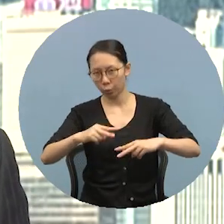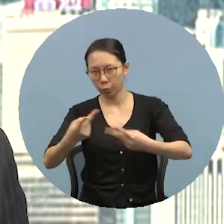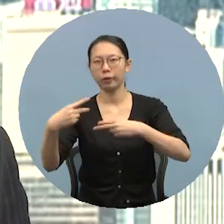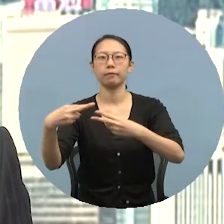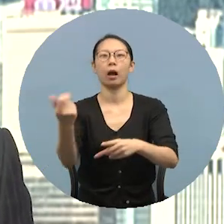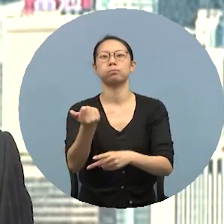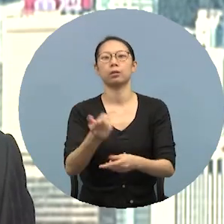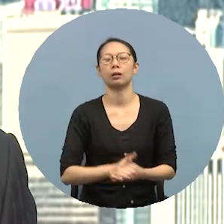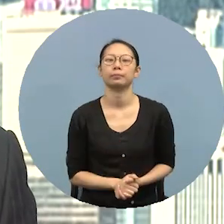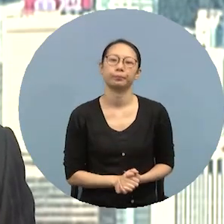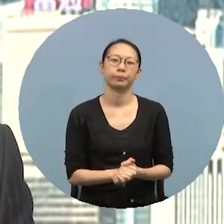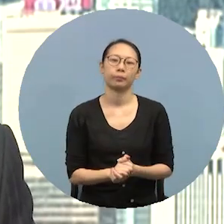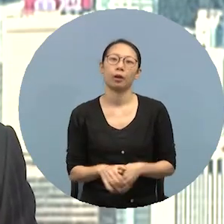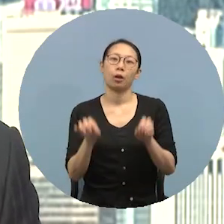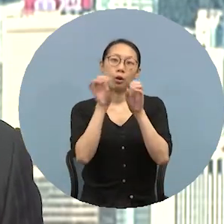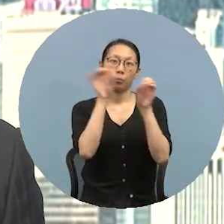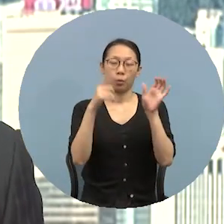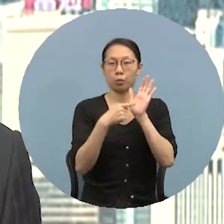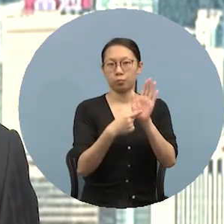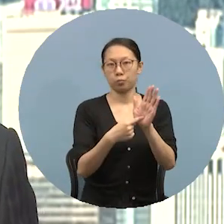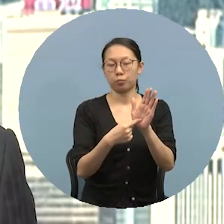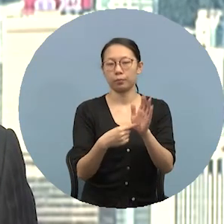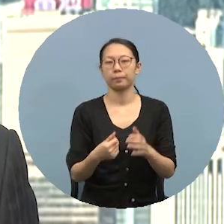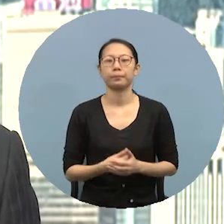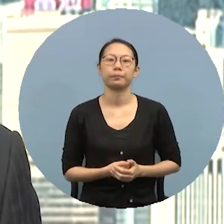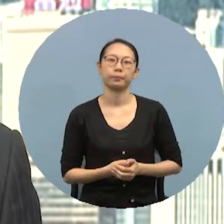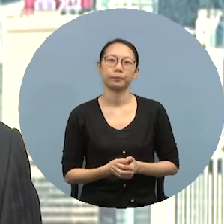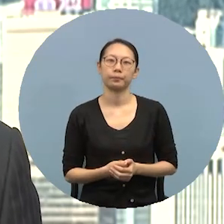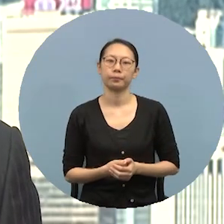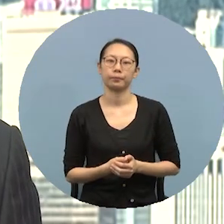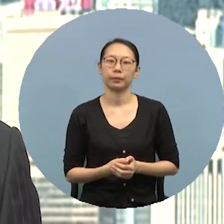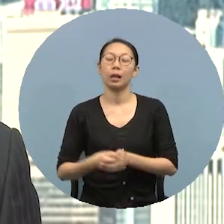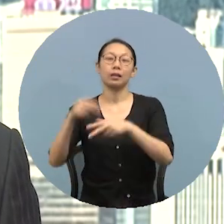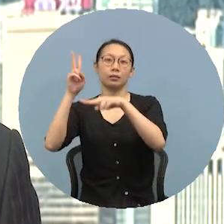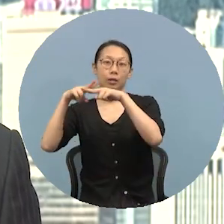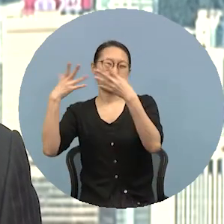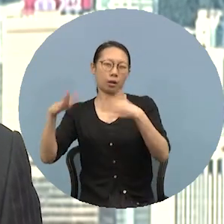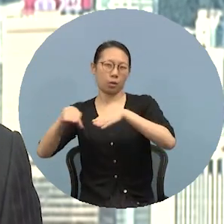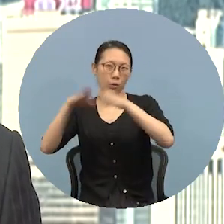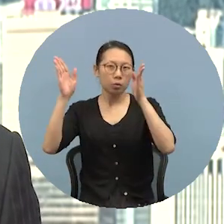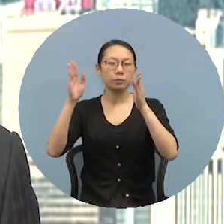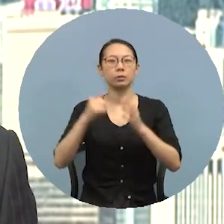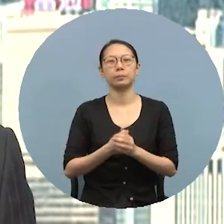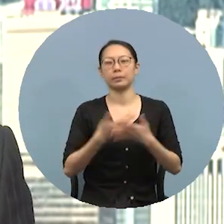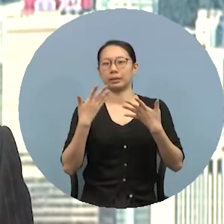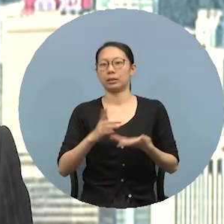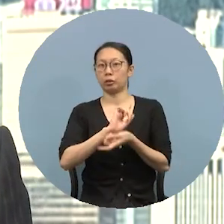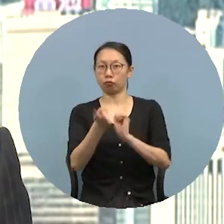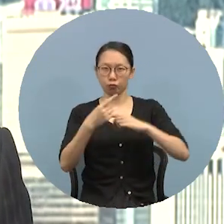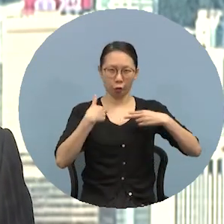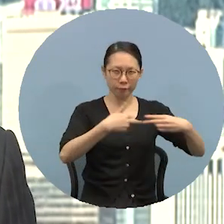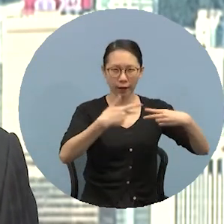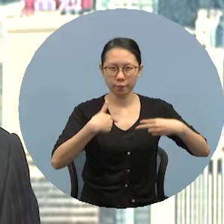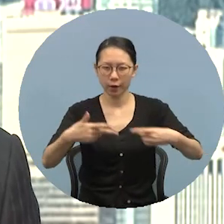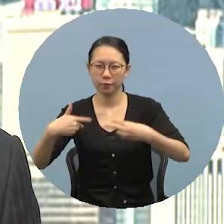報告展示了國家開始全面建設現代